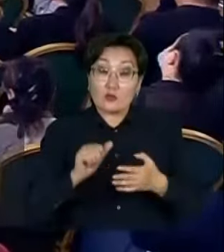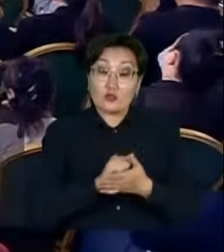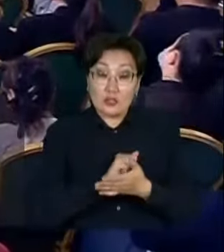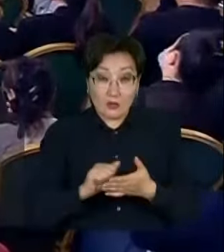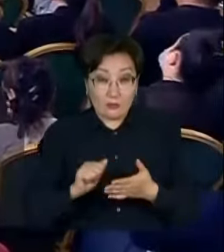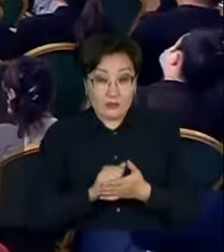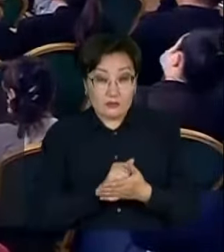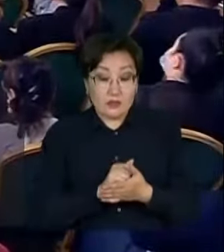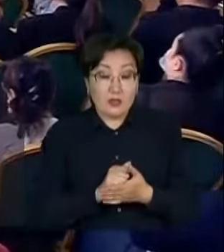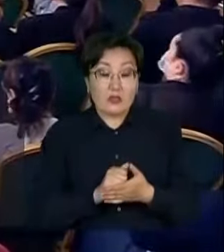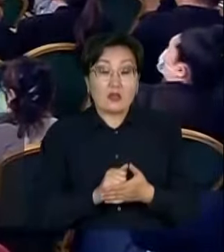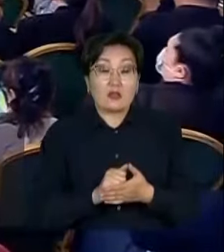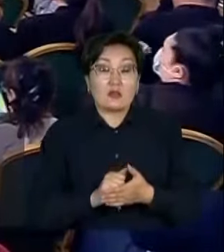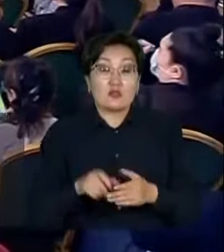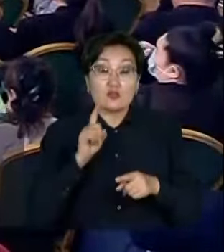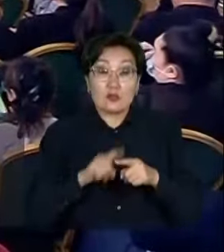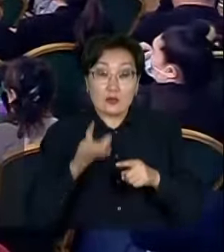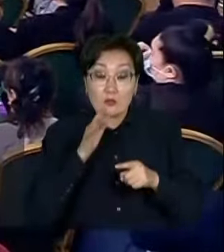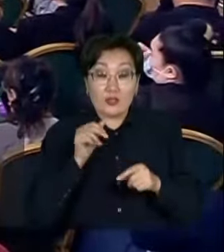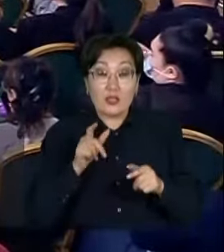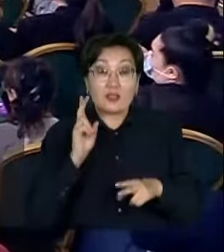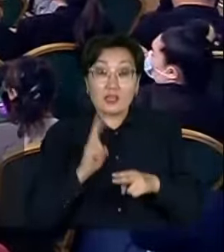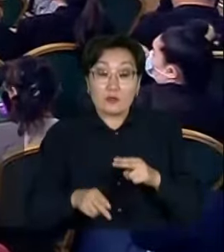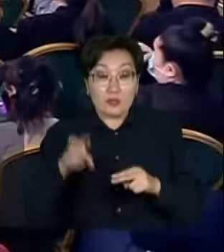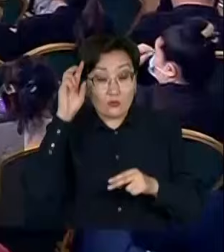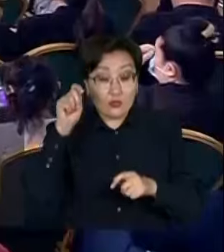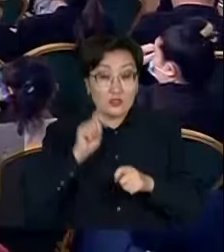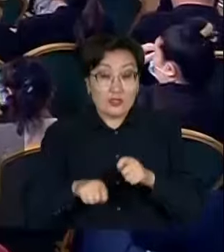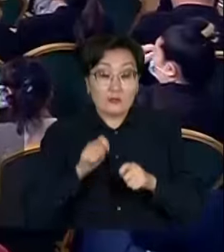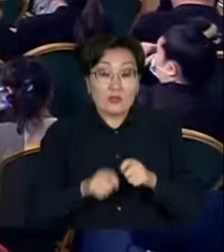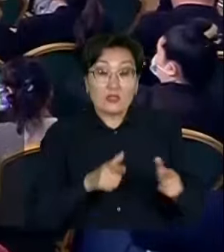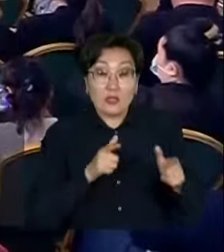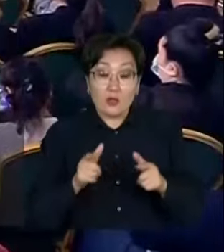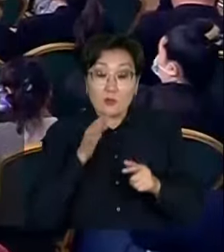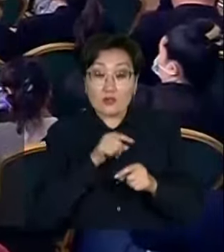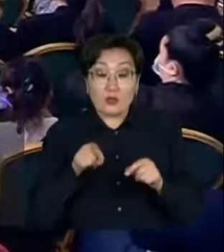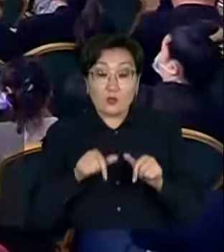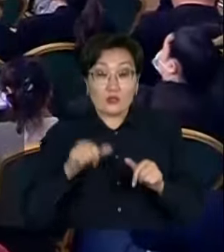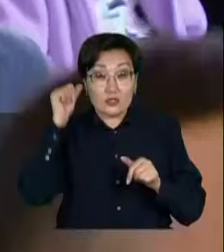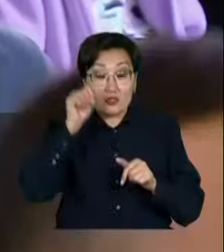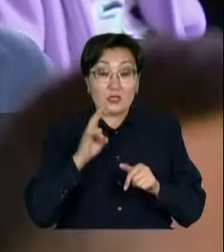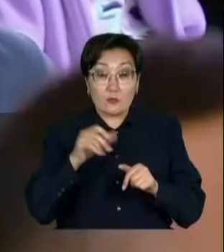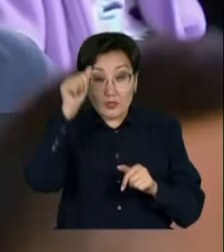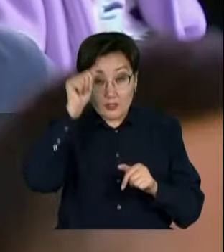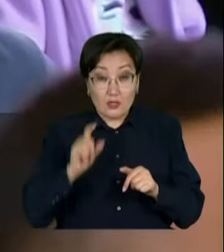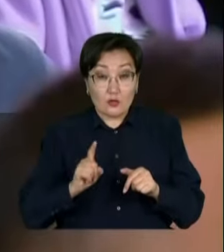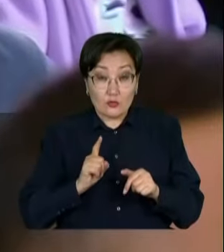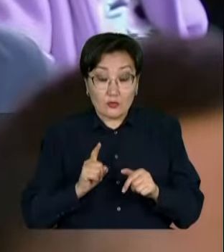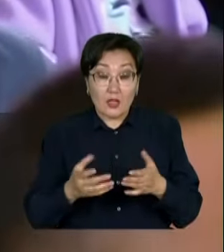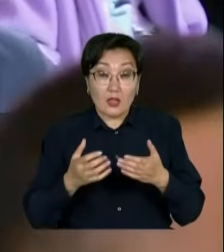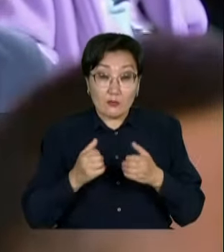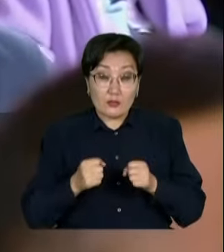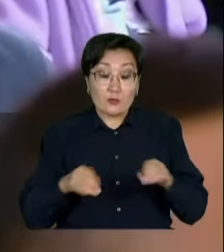құжаттамасын жуық арада аяқталады. Мемлекеттік сараптамадан шығуы осы жылдың қарашасында күтіліп отырмыз.